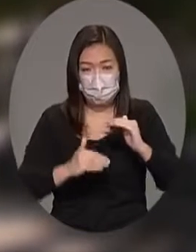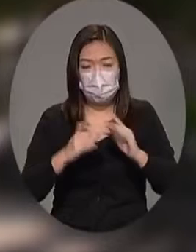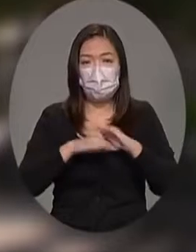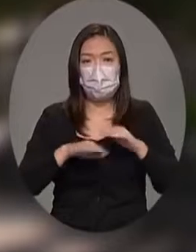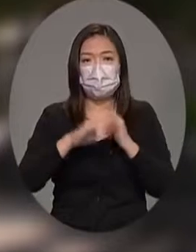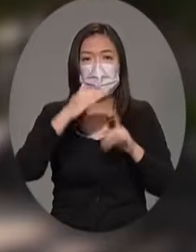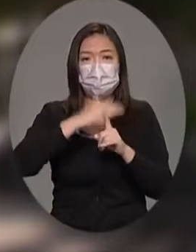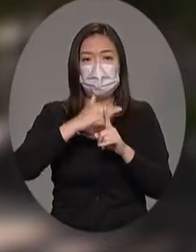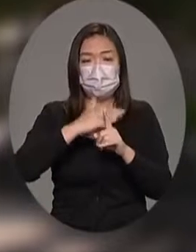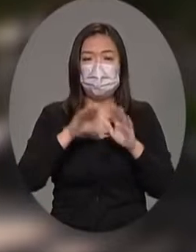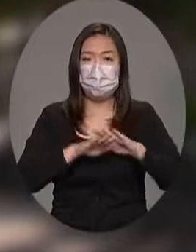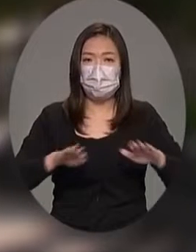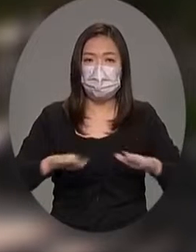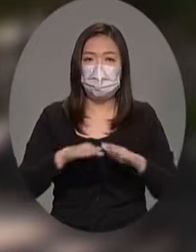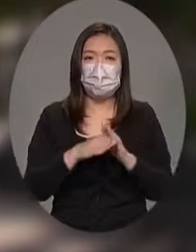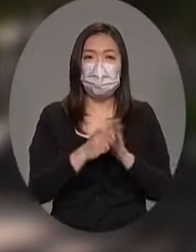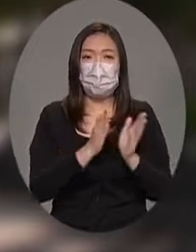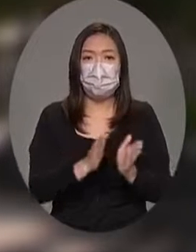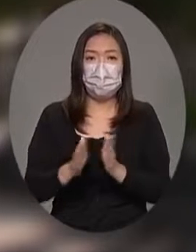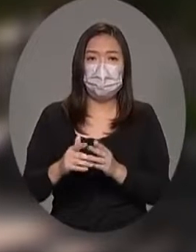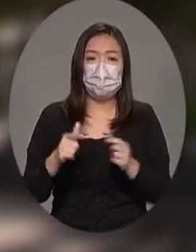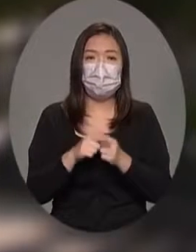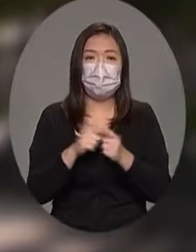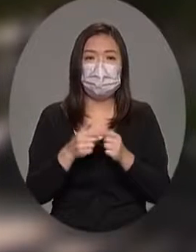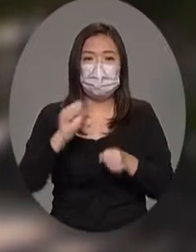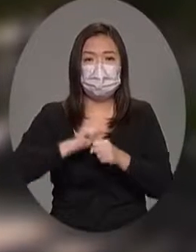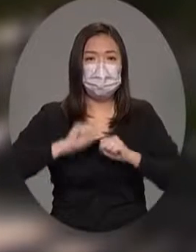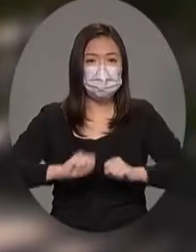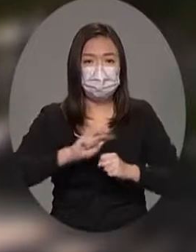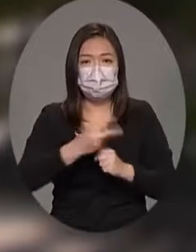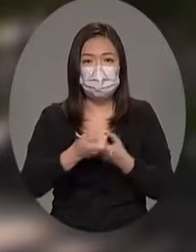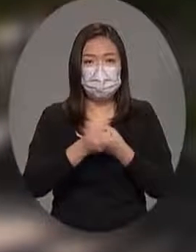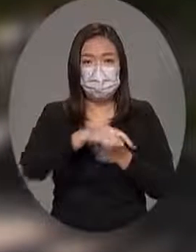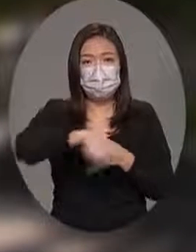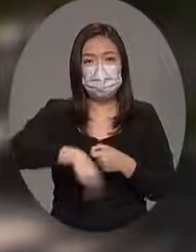平內，已經安排承建商加固以改善鄰近地質。